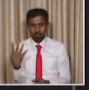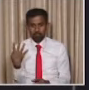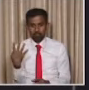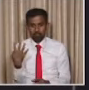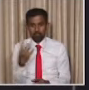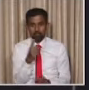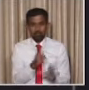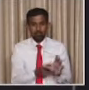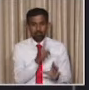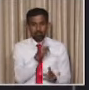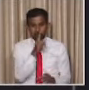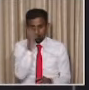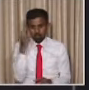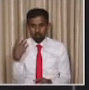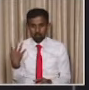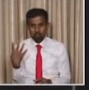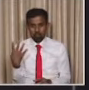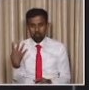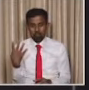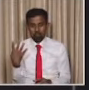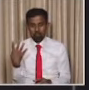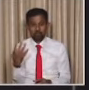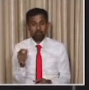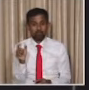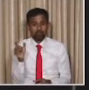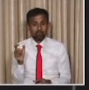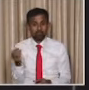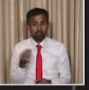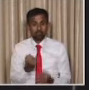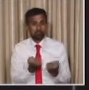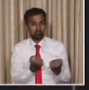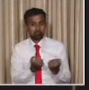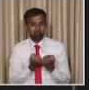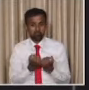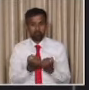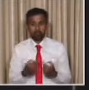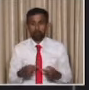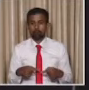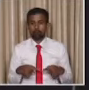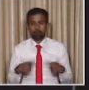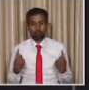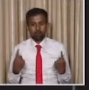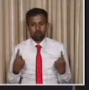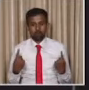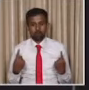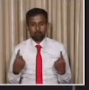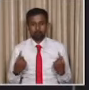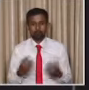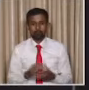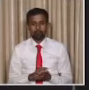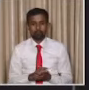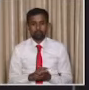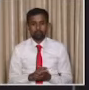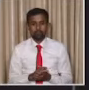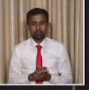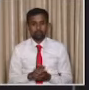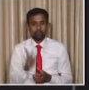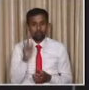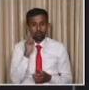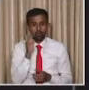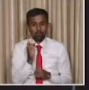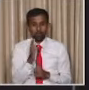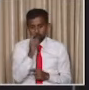avuruddai maasa 4 etuma laba etuma ganna abiyoge ita wada godak wenas Ranil Wickremasinghe